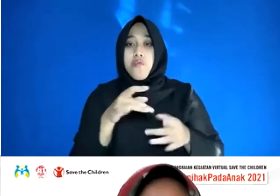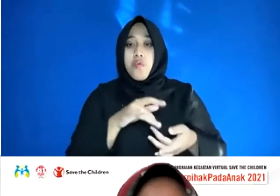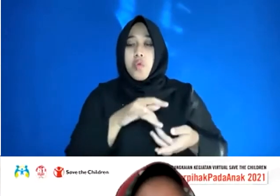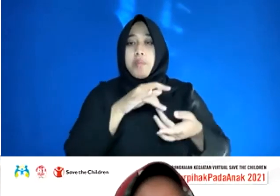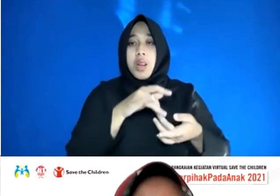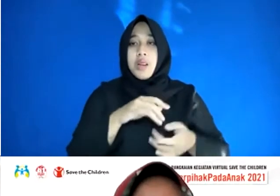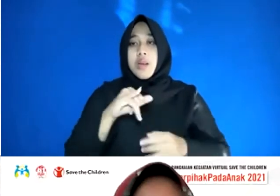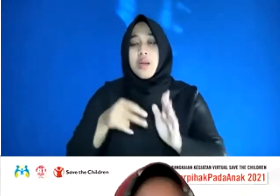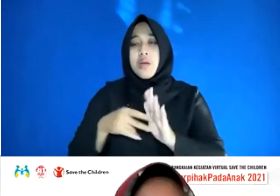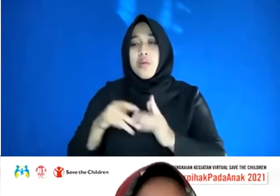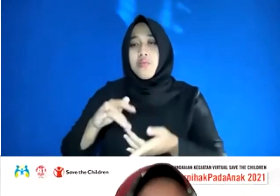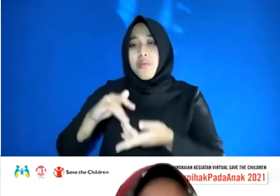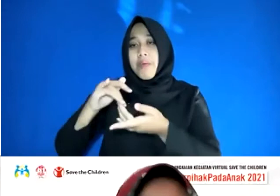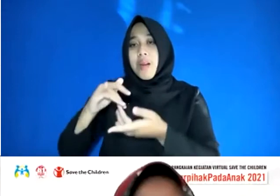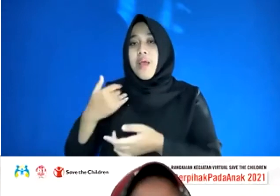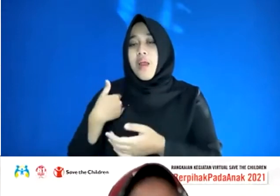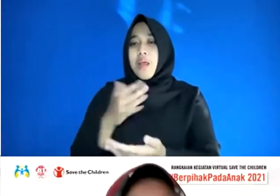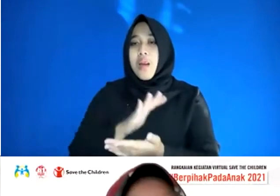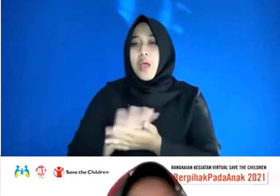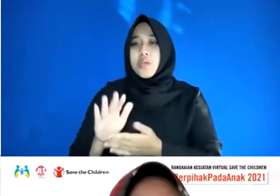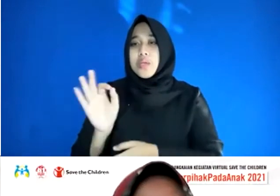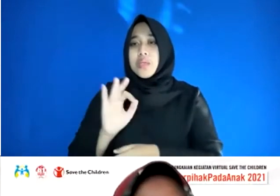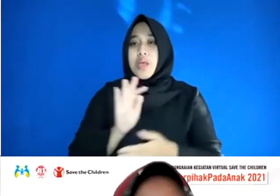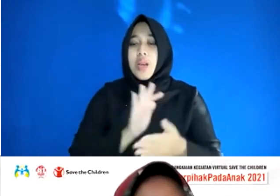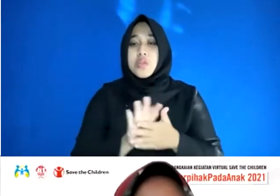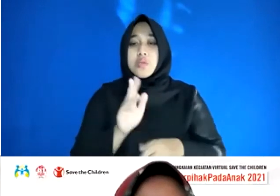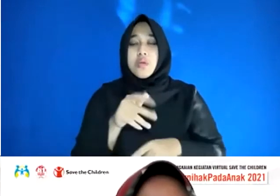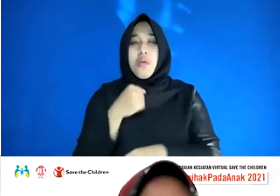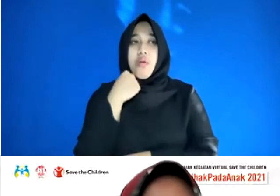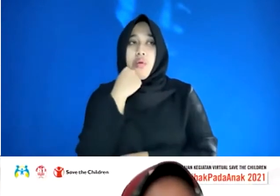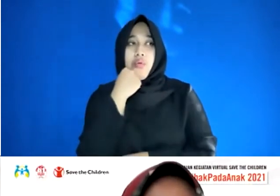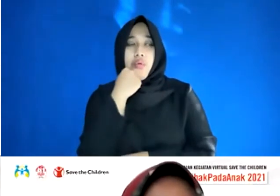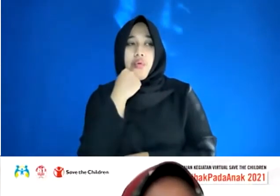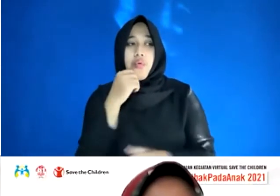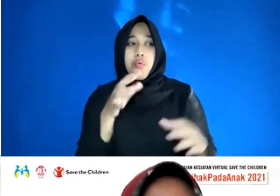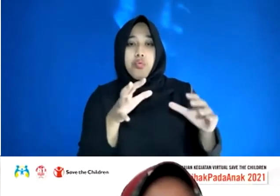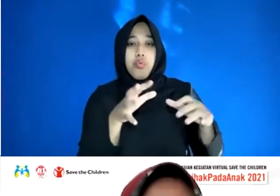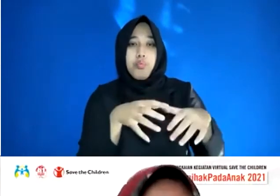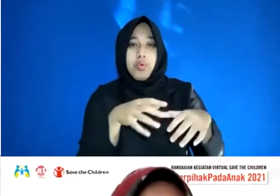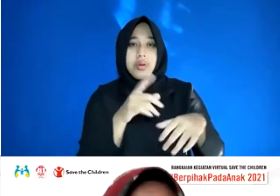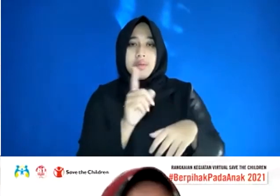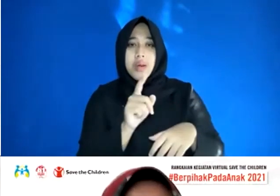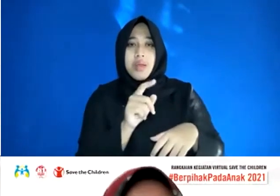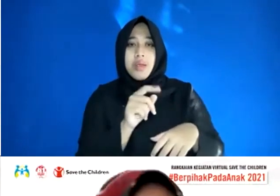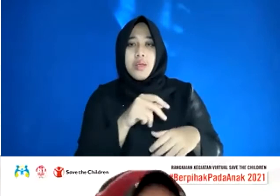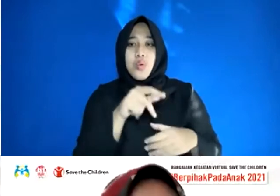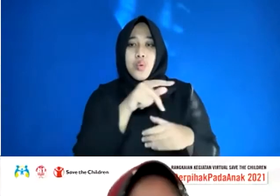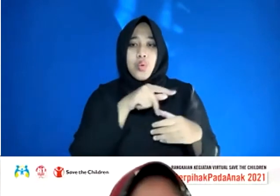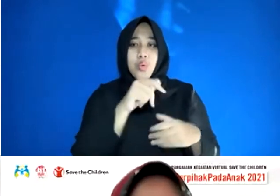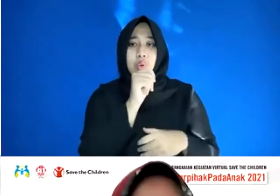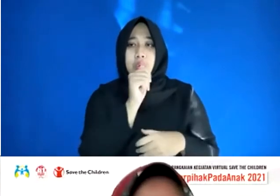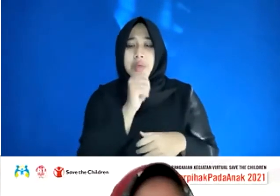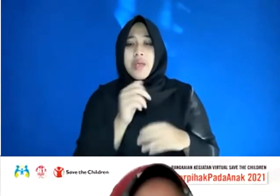itu. Ada juga secara langsung dan tidak langsung. Kalau tadi nongkrong di mana ya, Mas Jumali ya, sambil minum kopi. Nah di